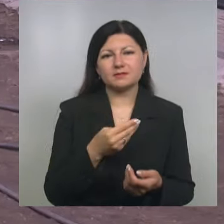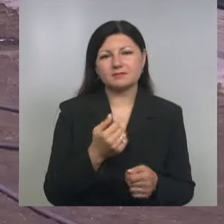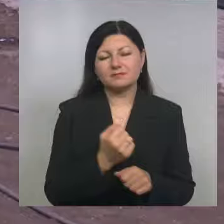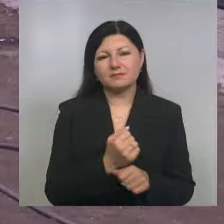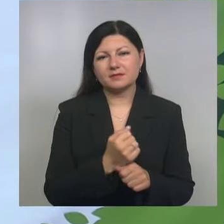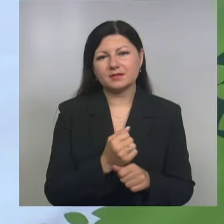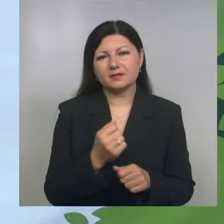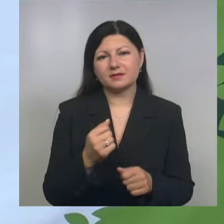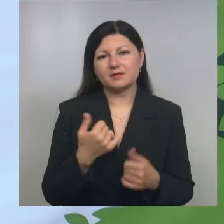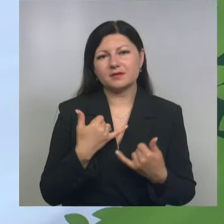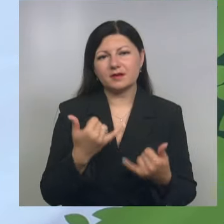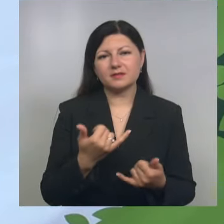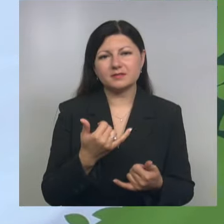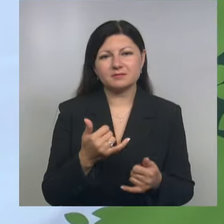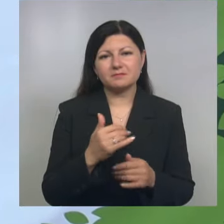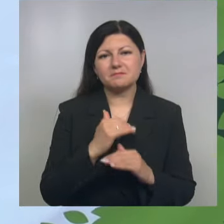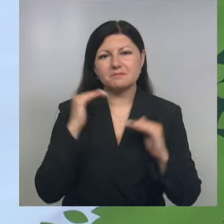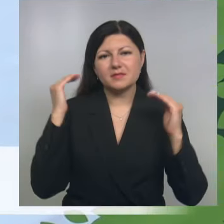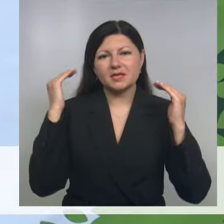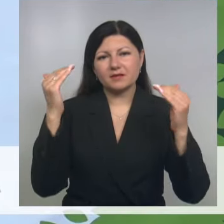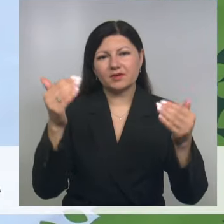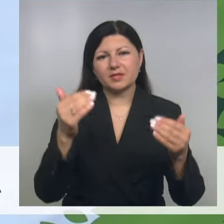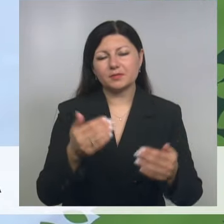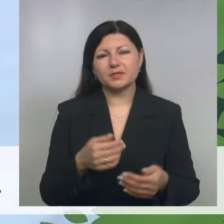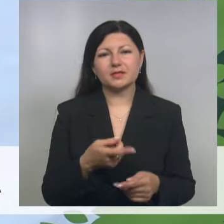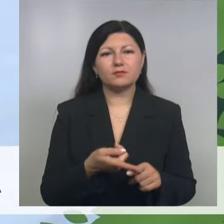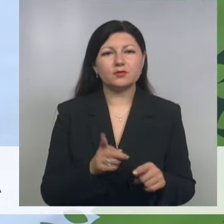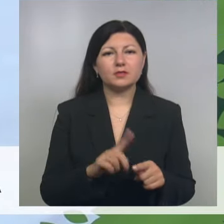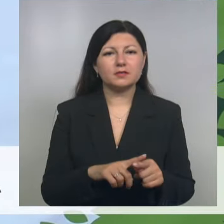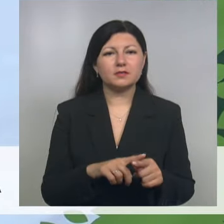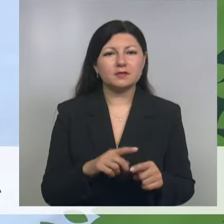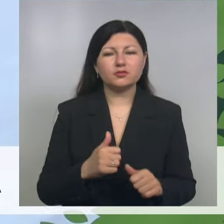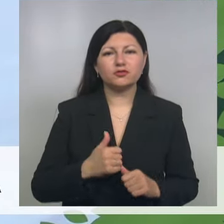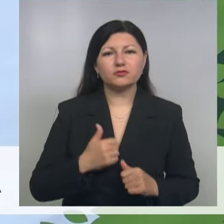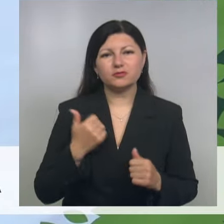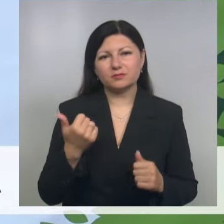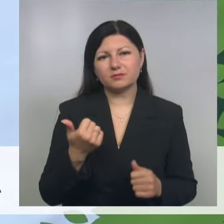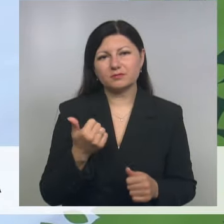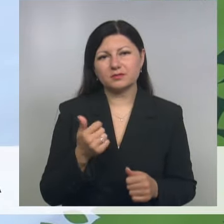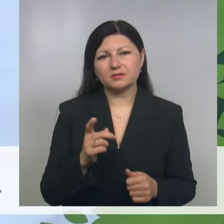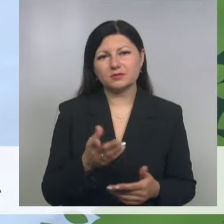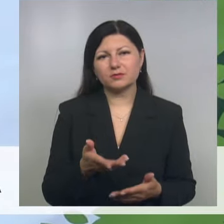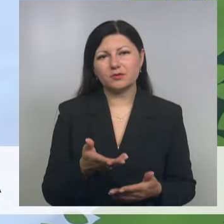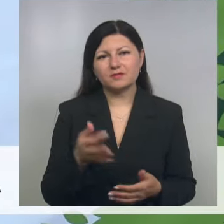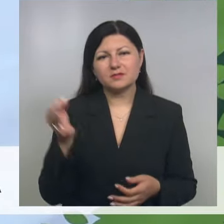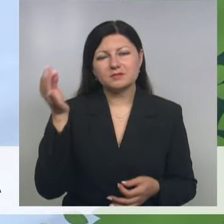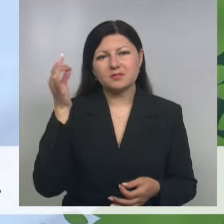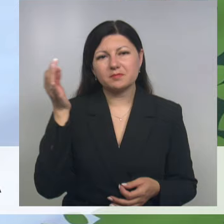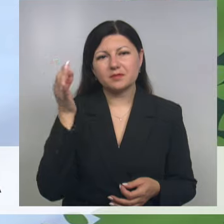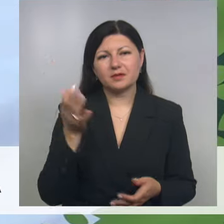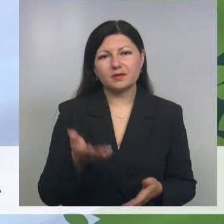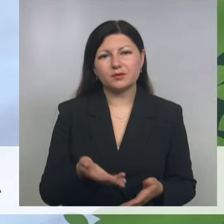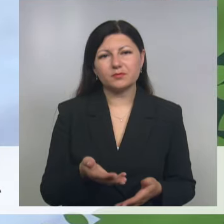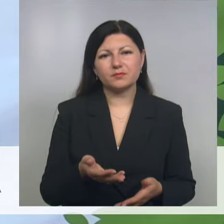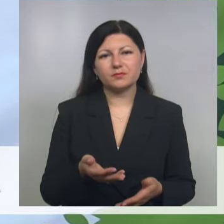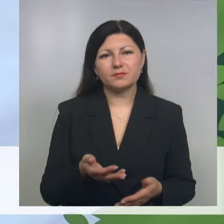Для меня это очень большая честь, потому что я с гордостью вспоминаю